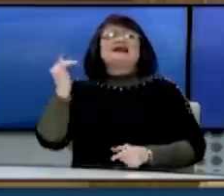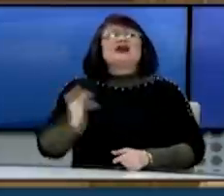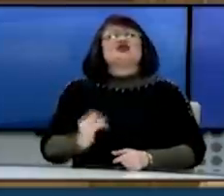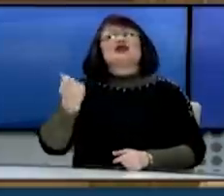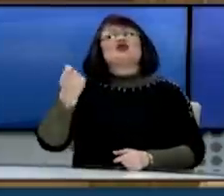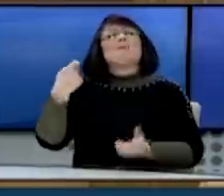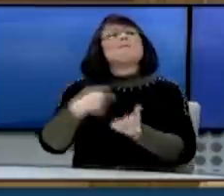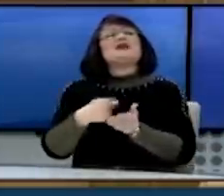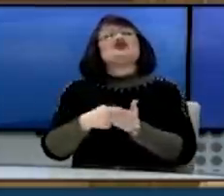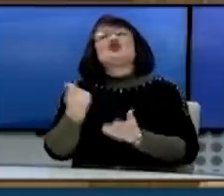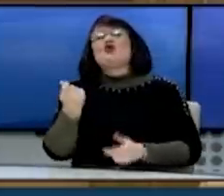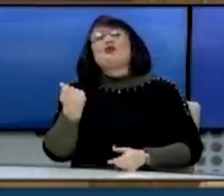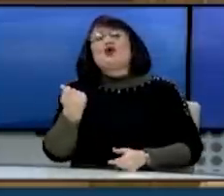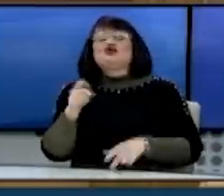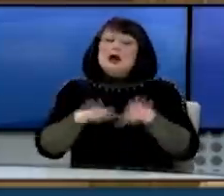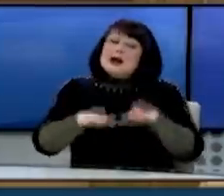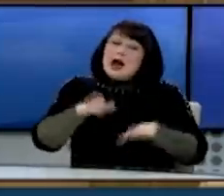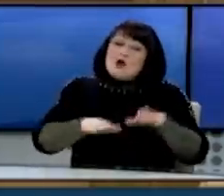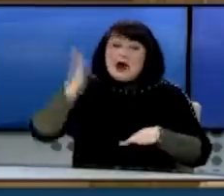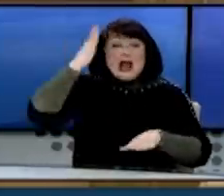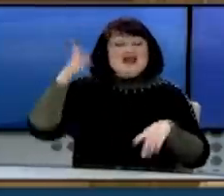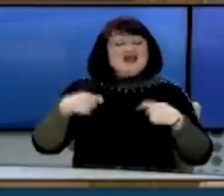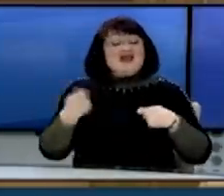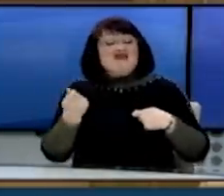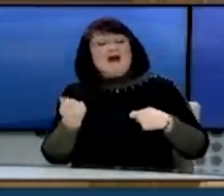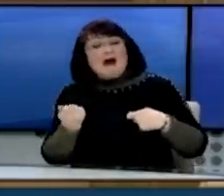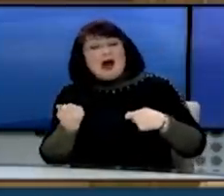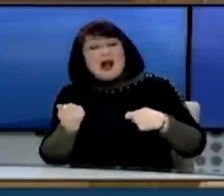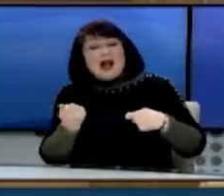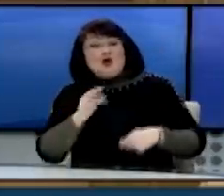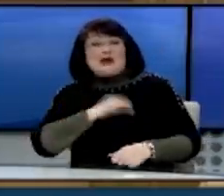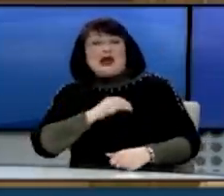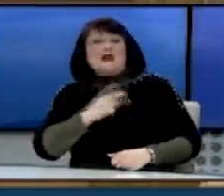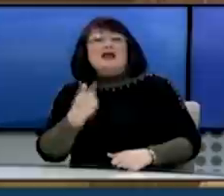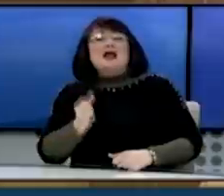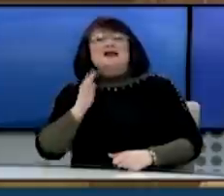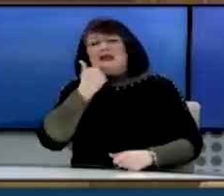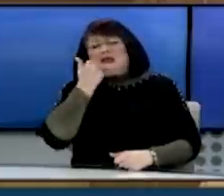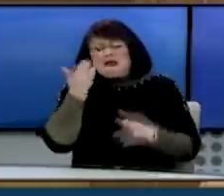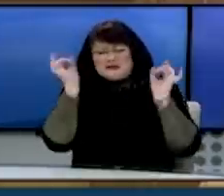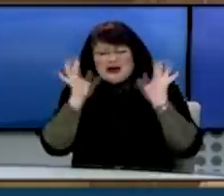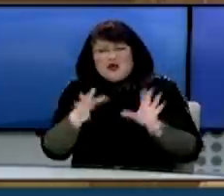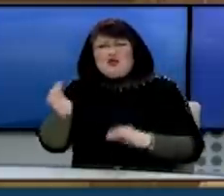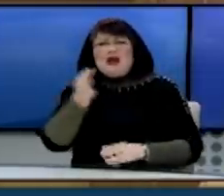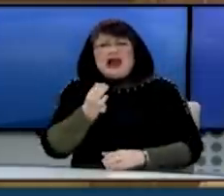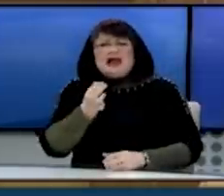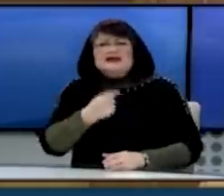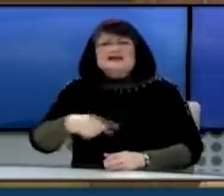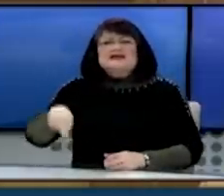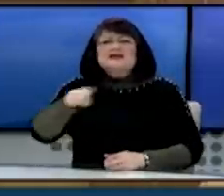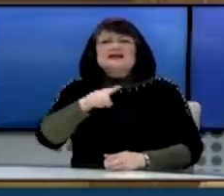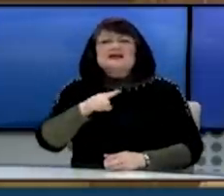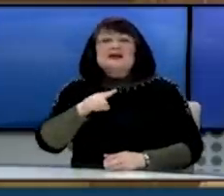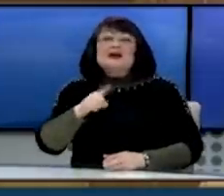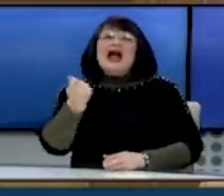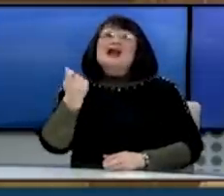κατώτατο μισθό με βάση τα κέρδη του κεφαλαίου, που τα ονομάζετε μάλιστα χωρίς να ντρέπεστε όλοι σας